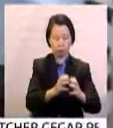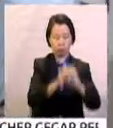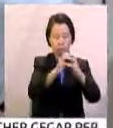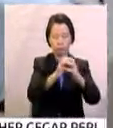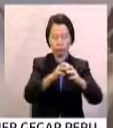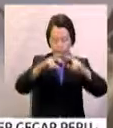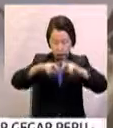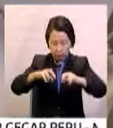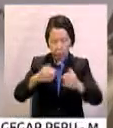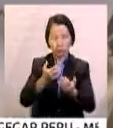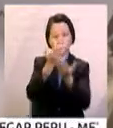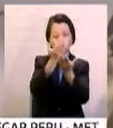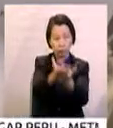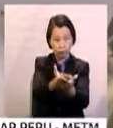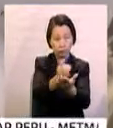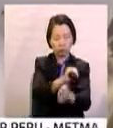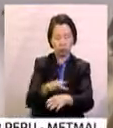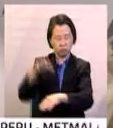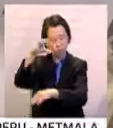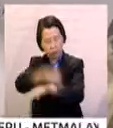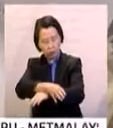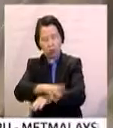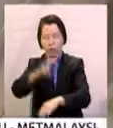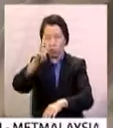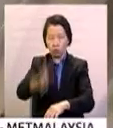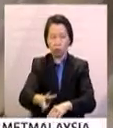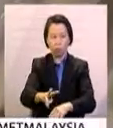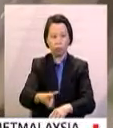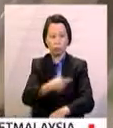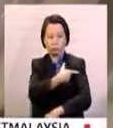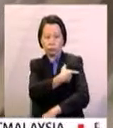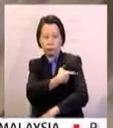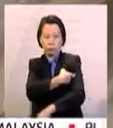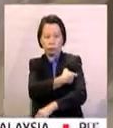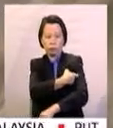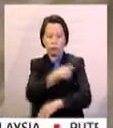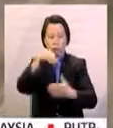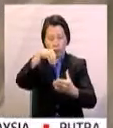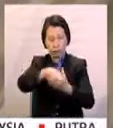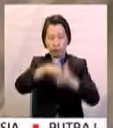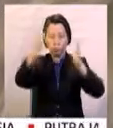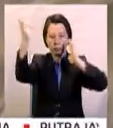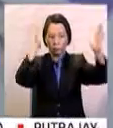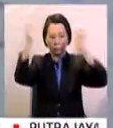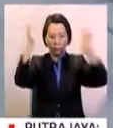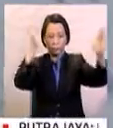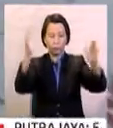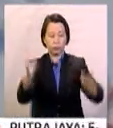bagi mengkaji cadangan dan desakan mewajibkan suntikan vaksin di negara ini.